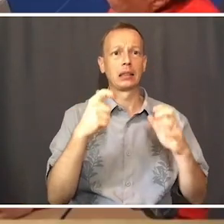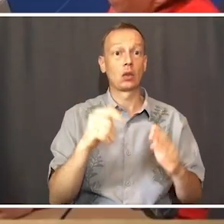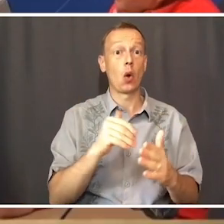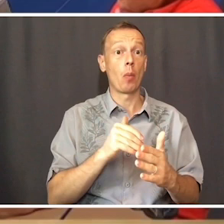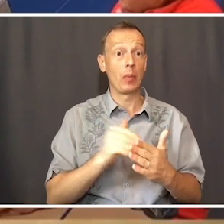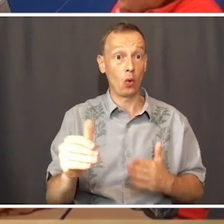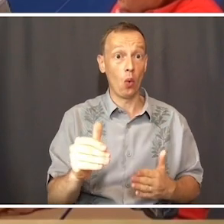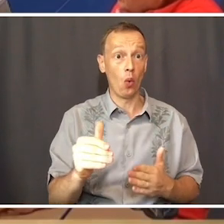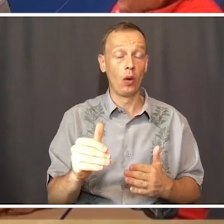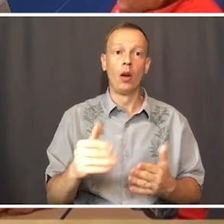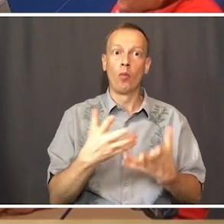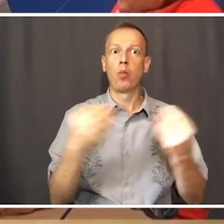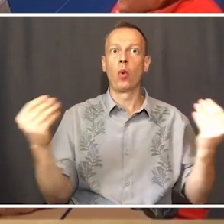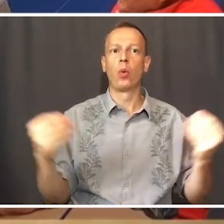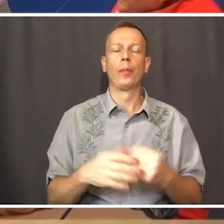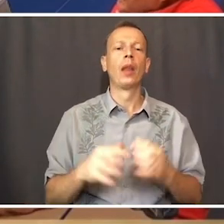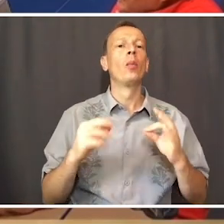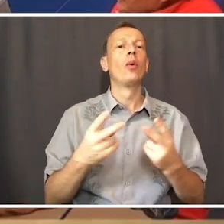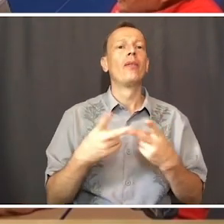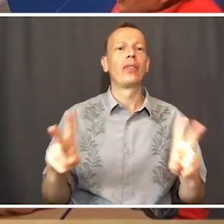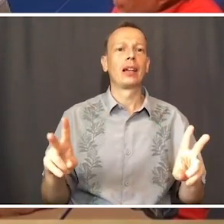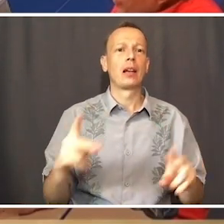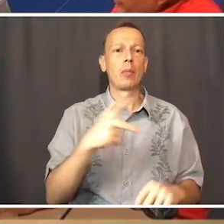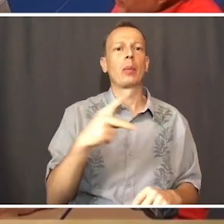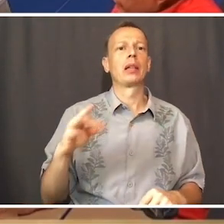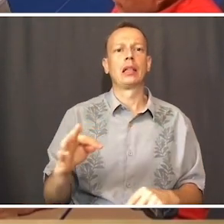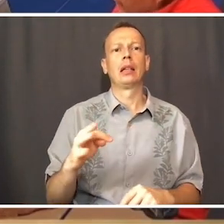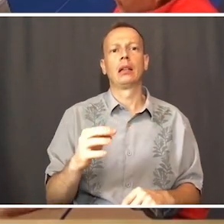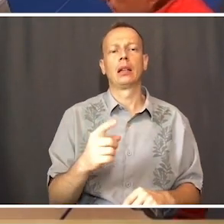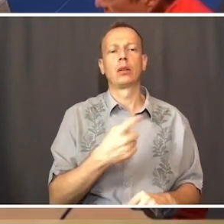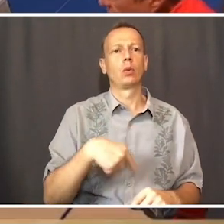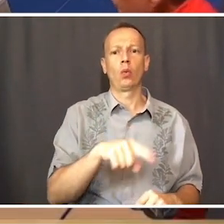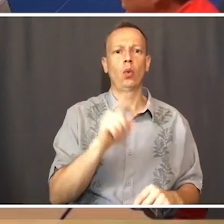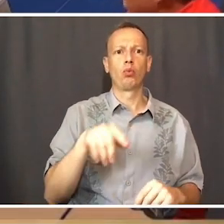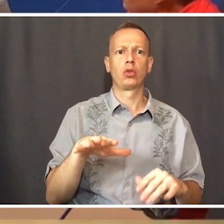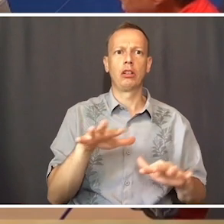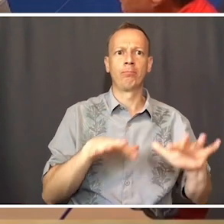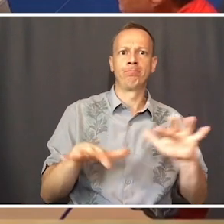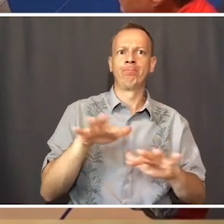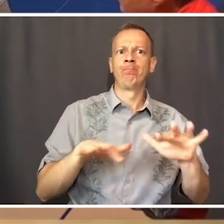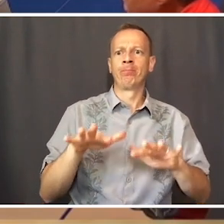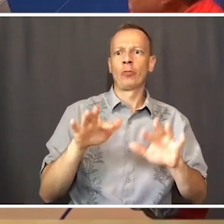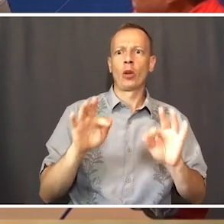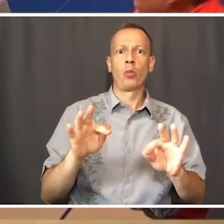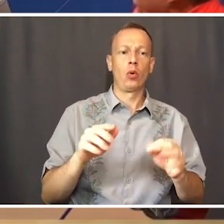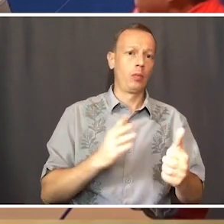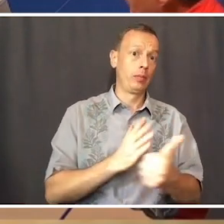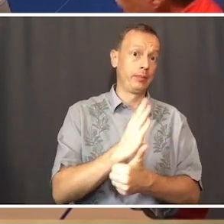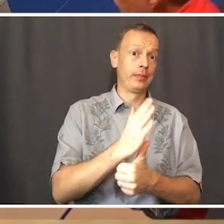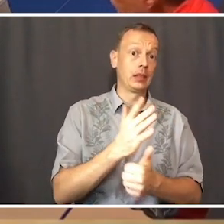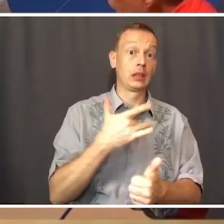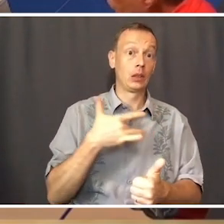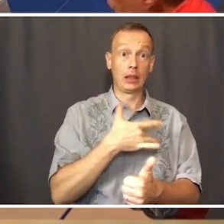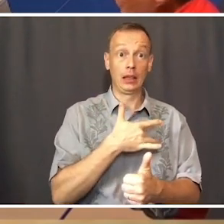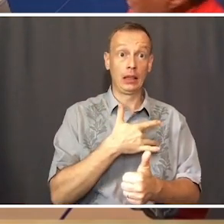Pour ce qui concerne la municipalité, nous devons faire face à non seulement des enjeux sanitaires, mais également